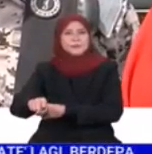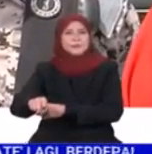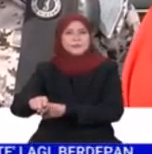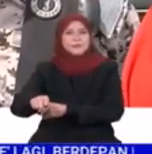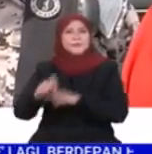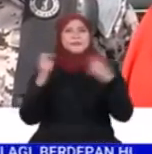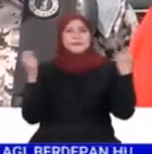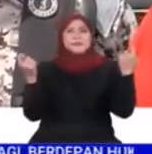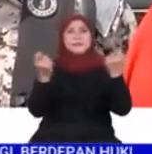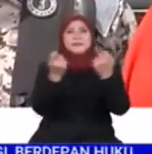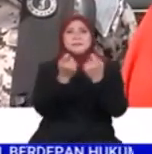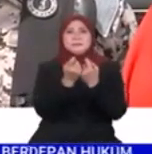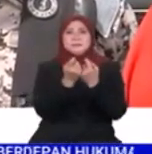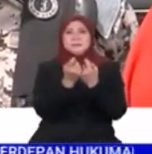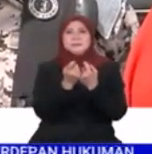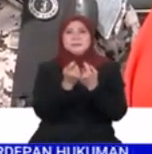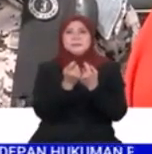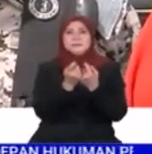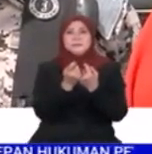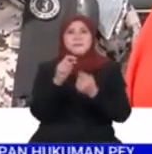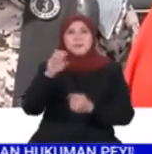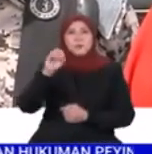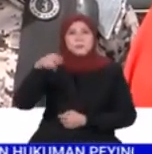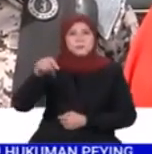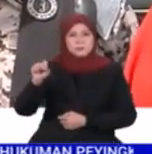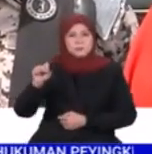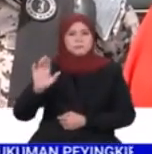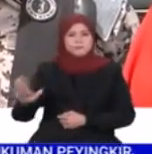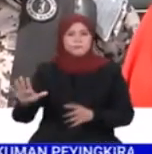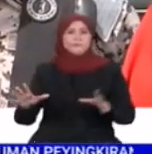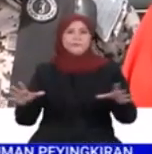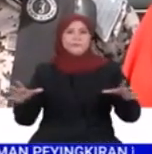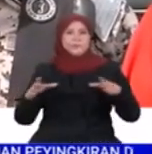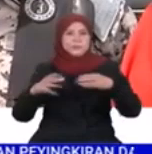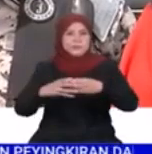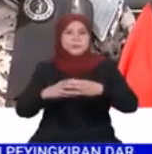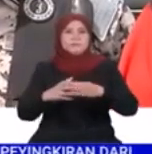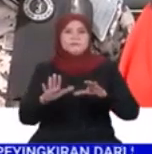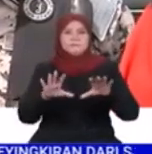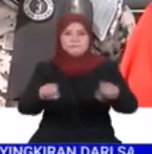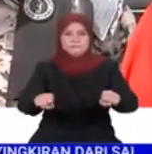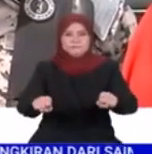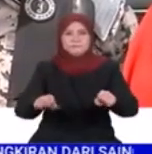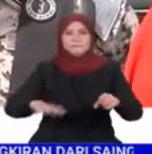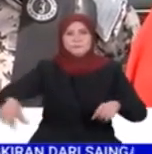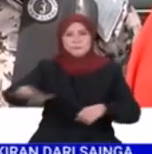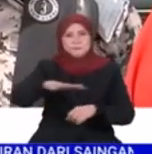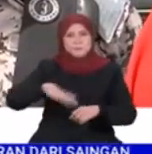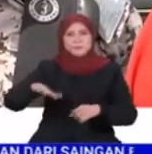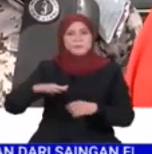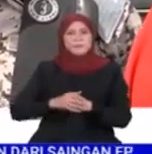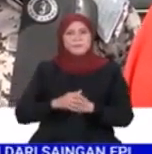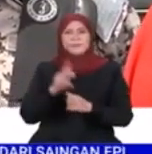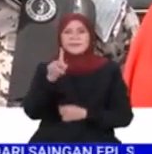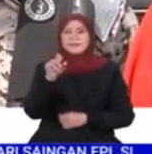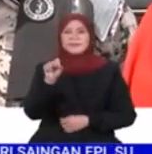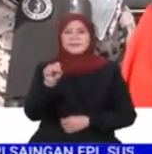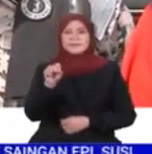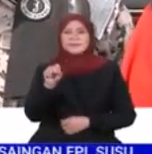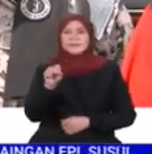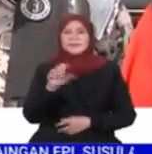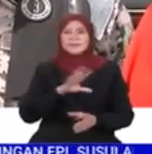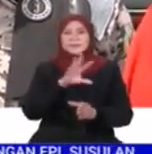tim operasi darat jadi kiss ini